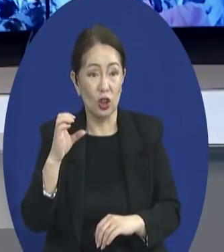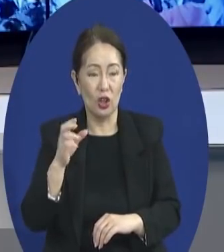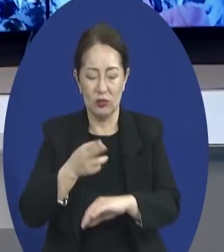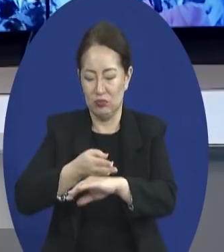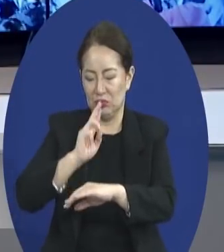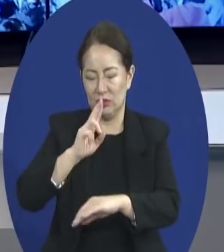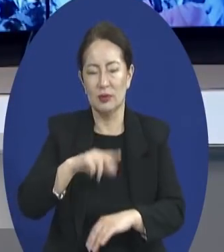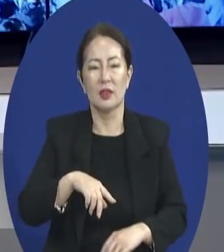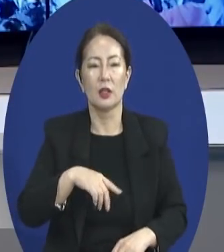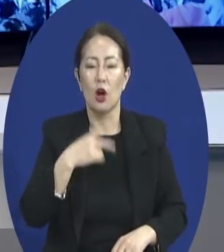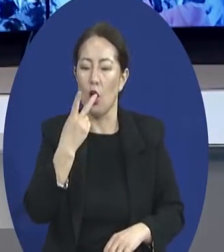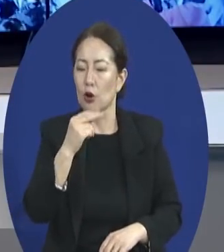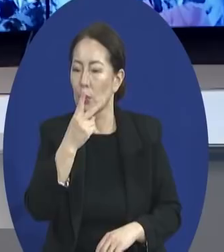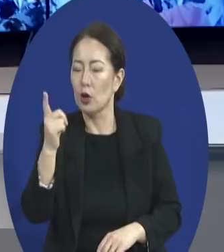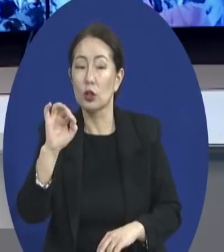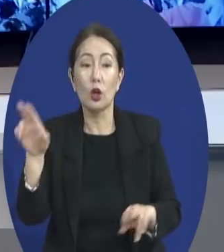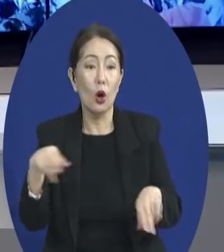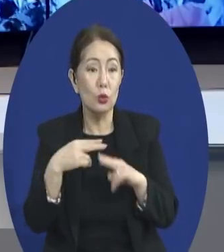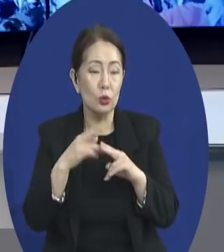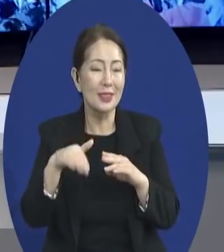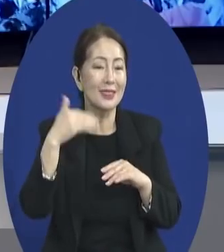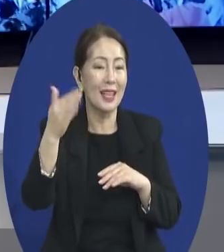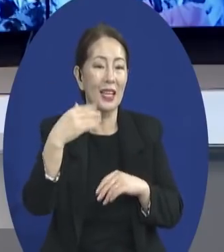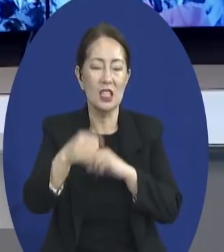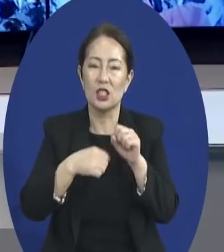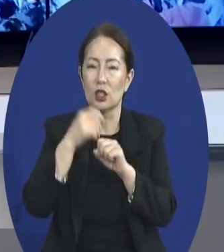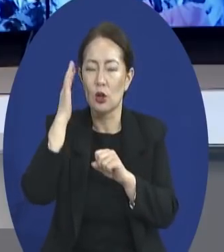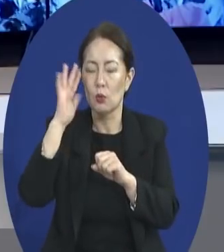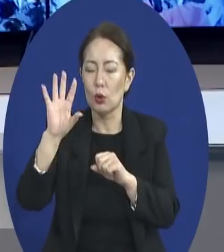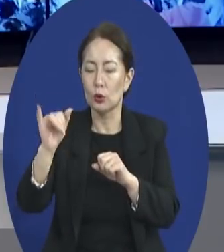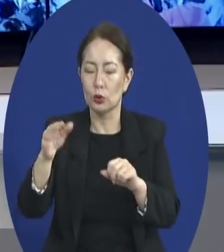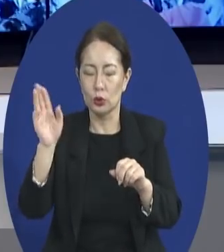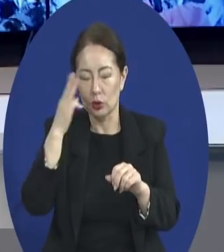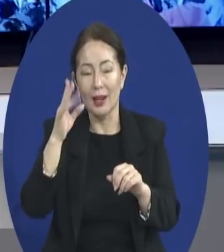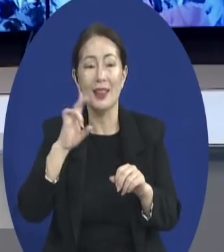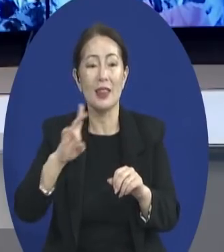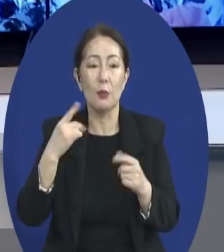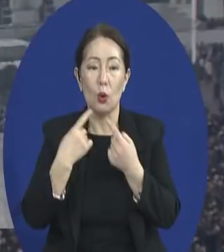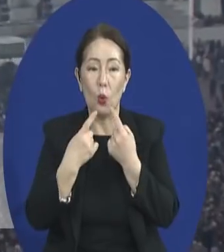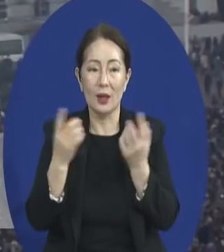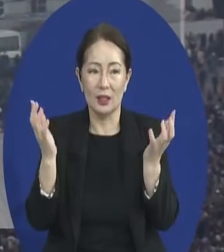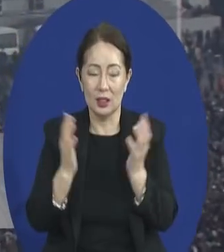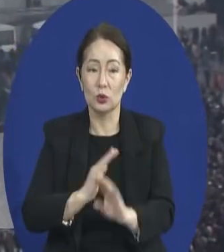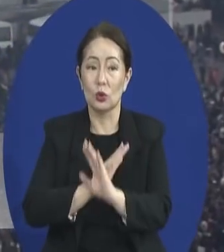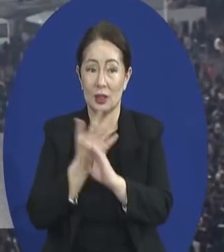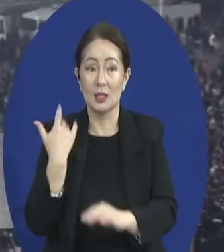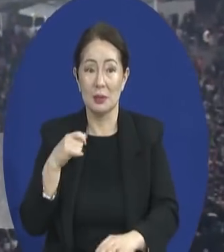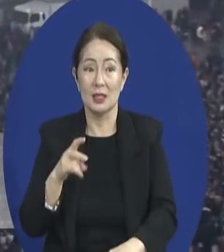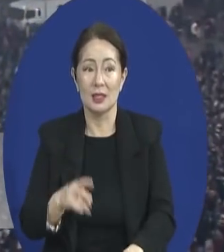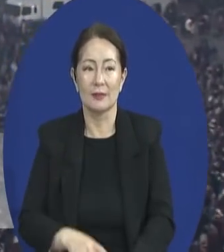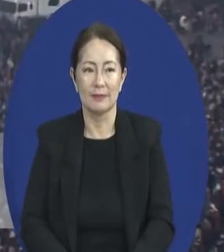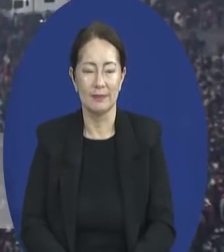Ун 2021 оны дүгнэж эх оны бодлого тодорхойлж намын үндсэн хурлаа өндөрлүүлсэн юм.